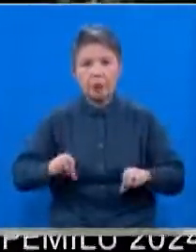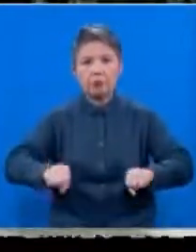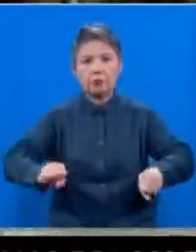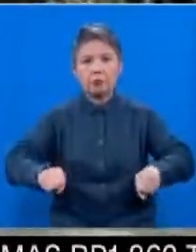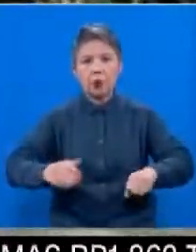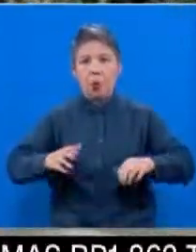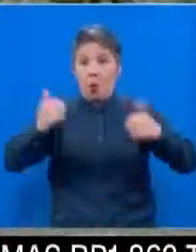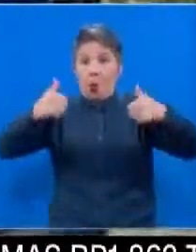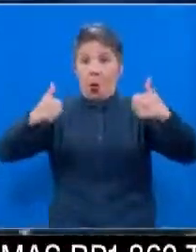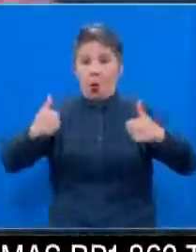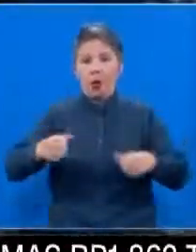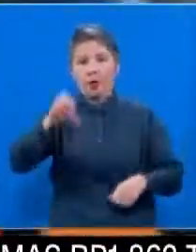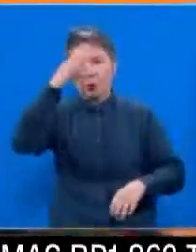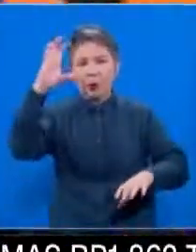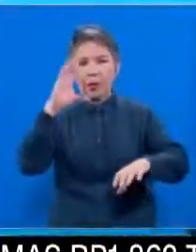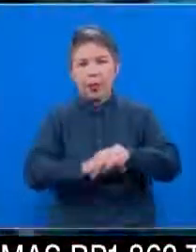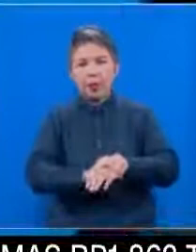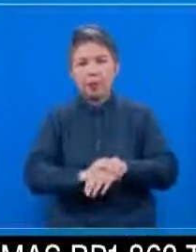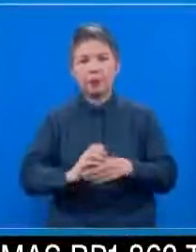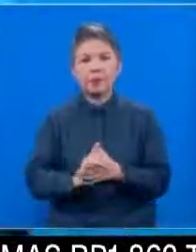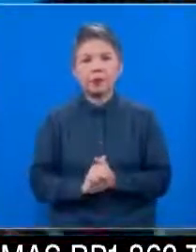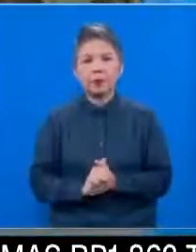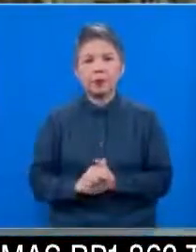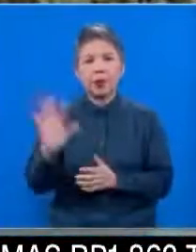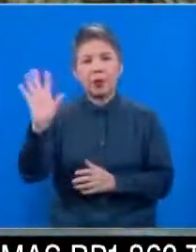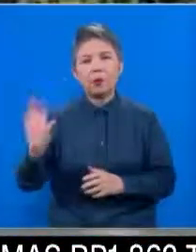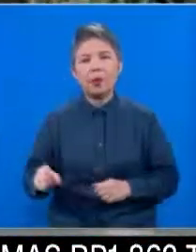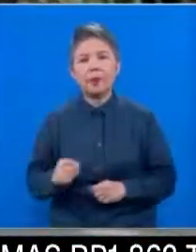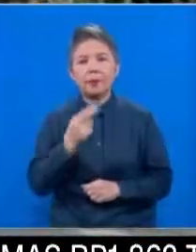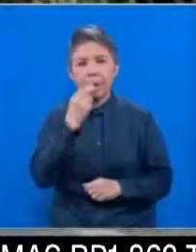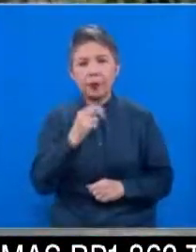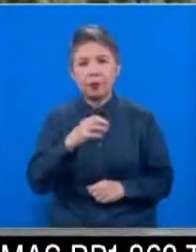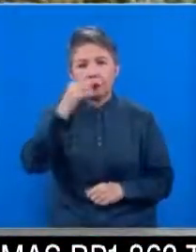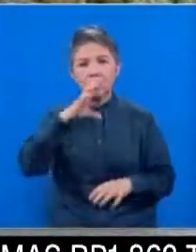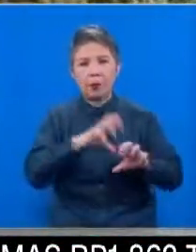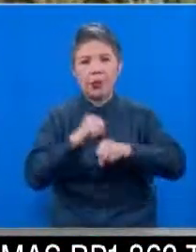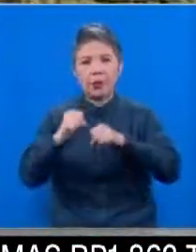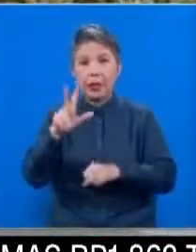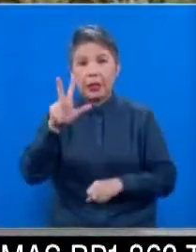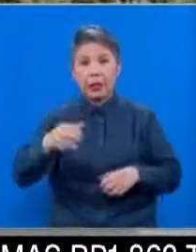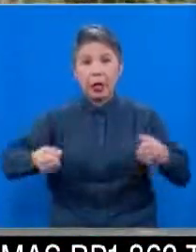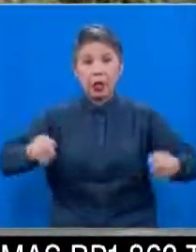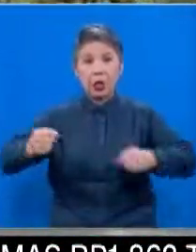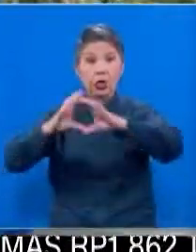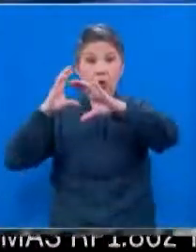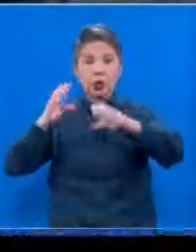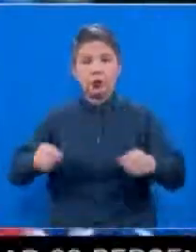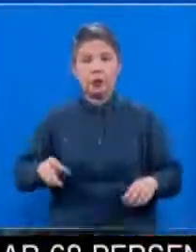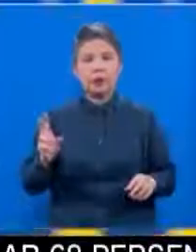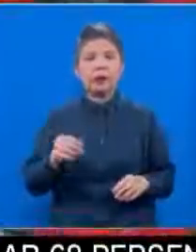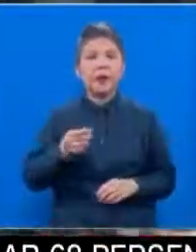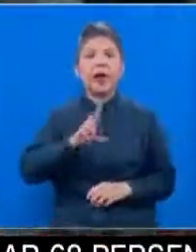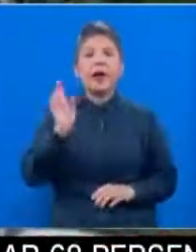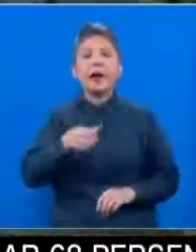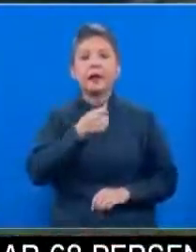motor milik Doni Salmanan di Padalarang, Kabupaten Bandung Barat, diangkut polisi menggunakan 3 truk towing pada Minggu petang.